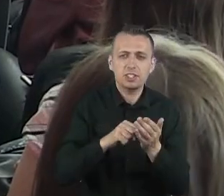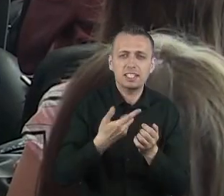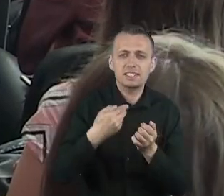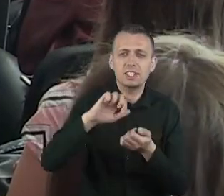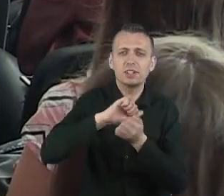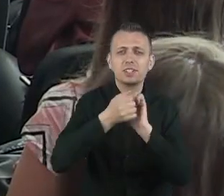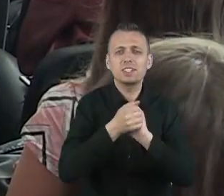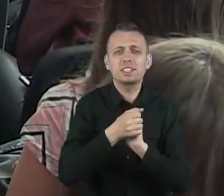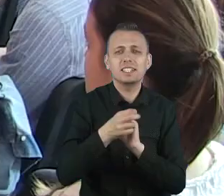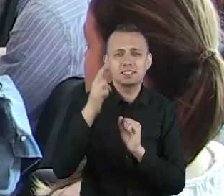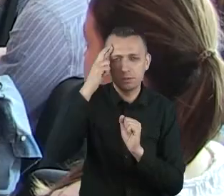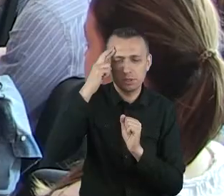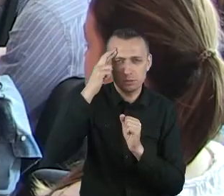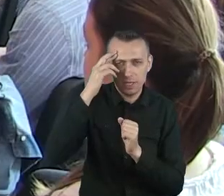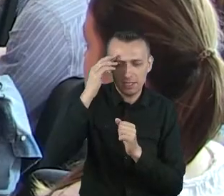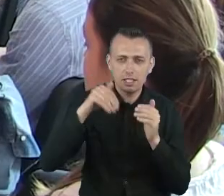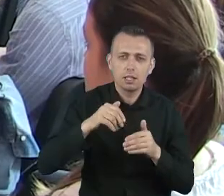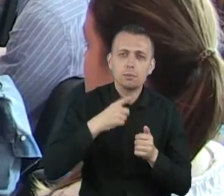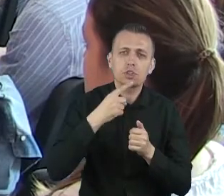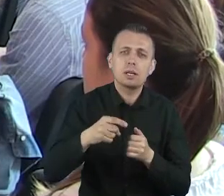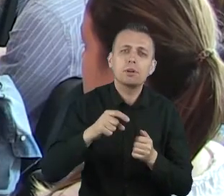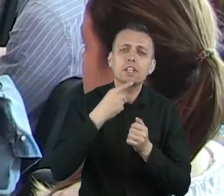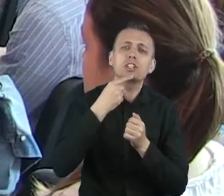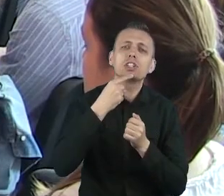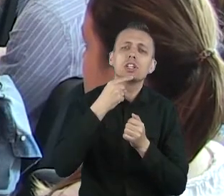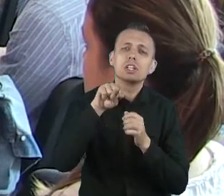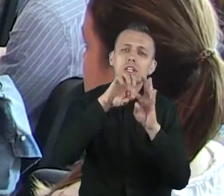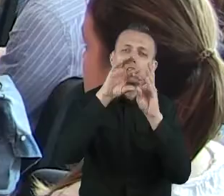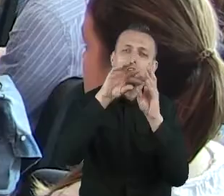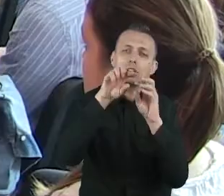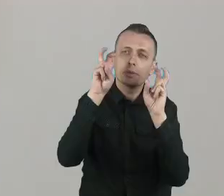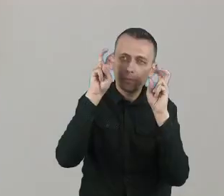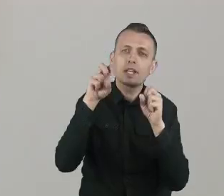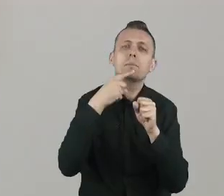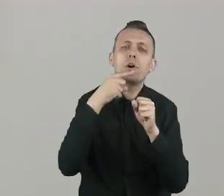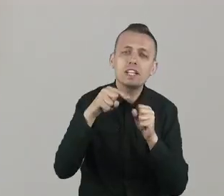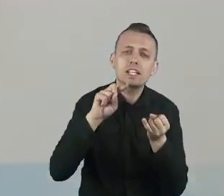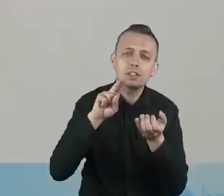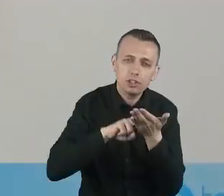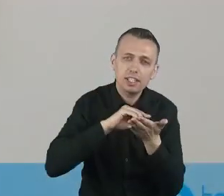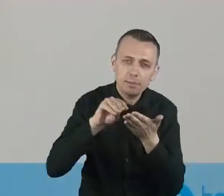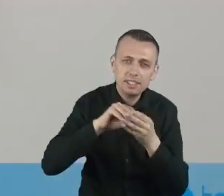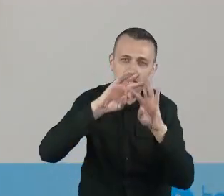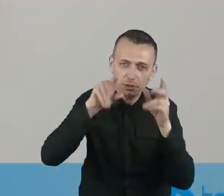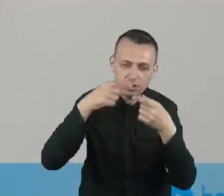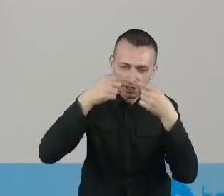że powiedziano i napisano już językiem poezji wszystko, to przecież czegoś ciągle brakuje. Sądzę, że też dzisiejsza